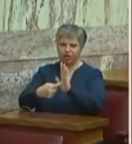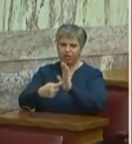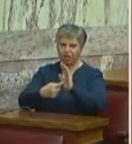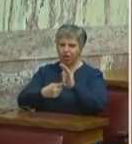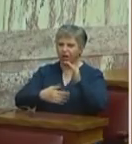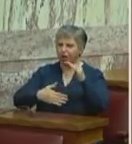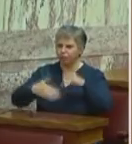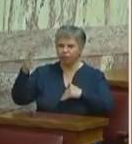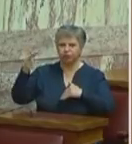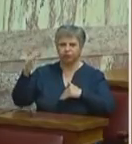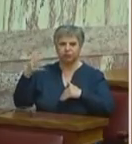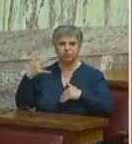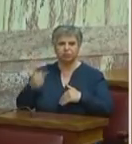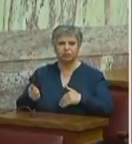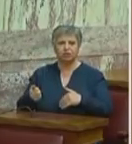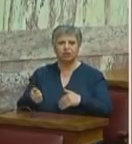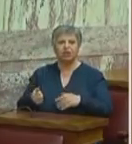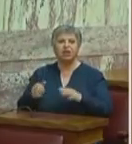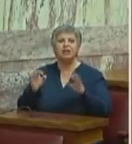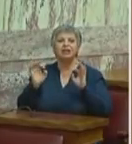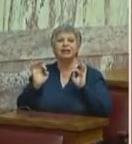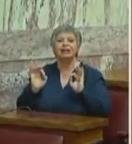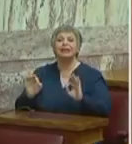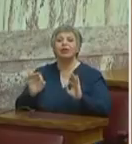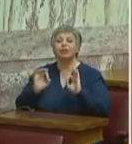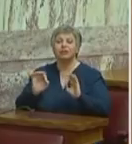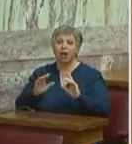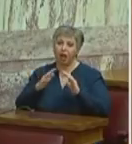ένα απέραντο χάσμα και στο επίπεδο της ηθικής.